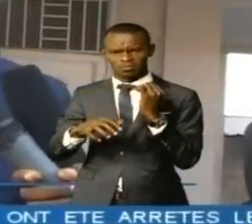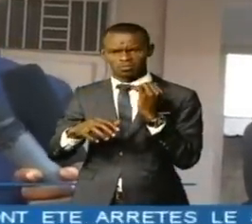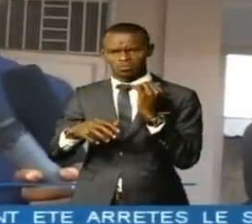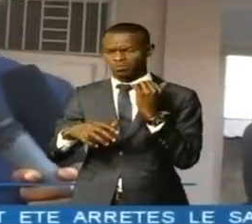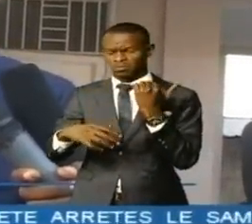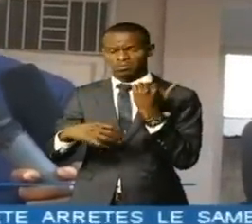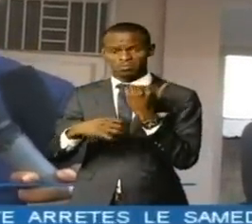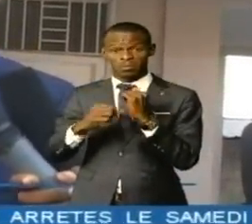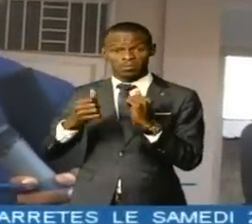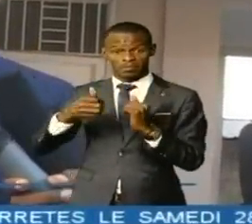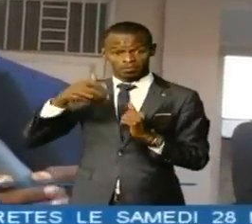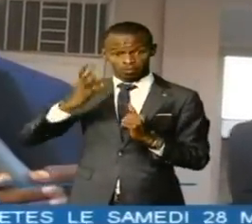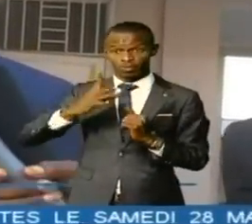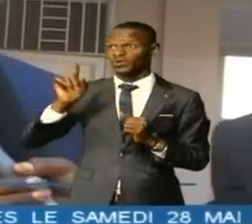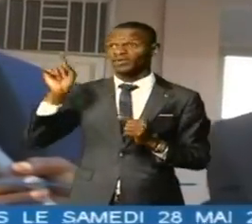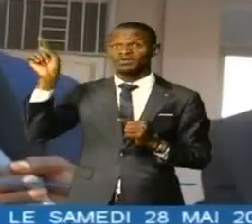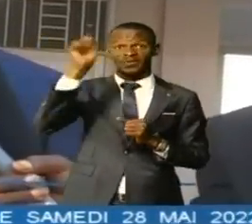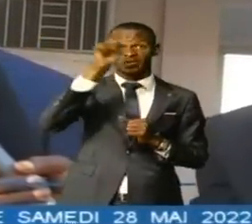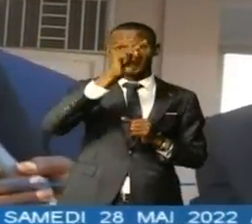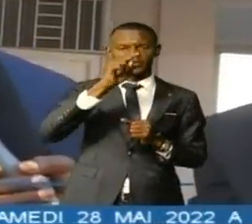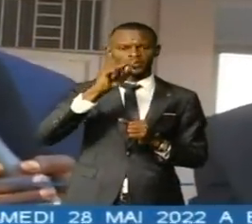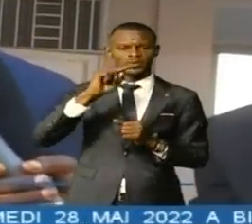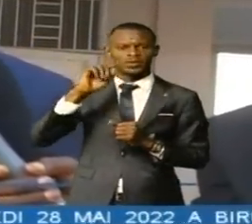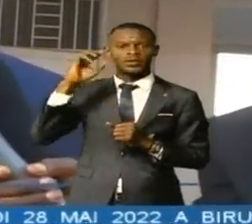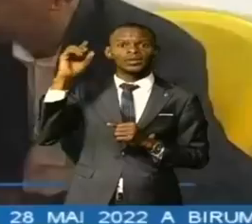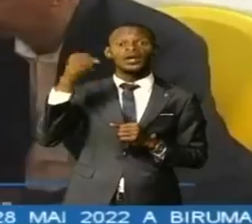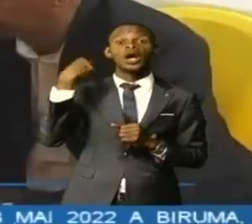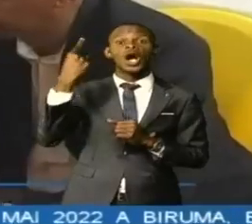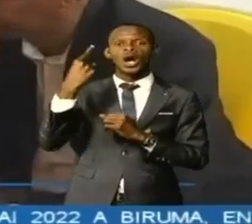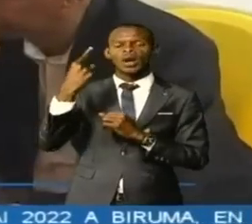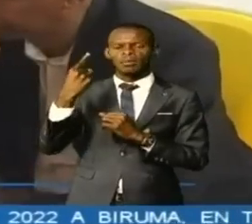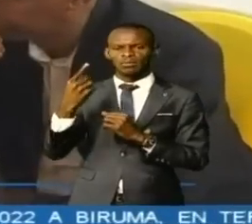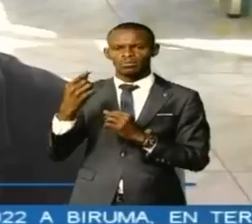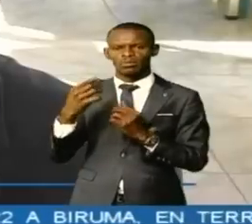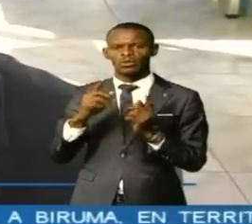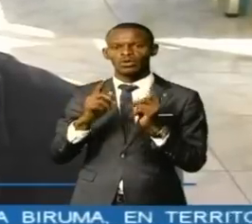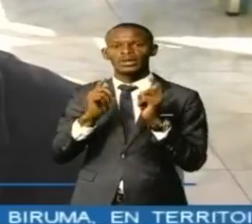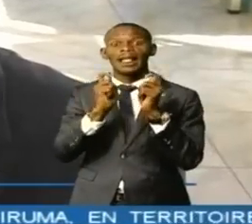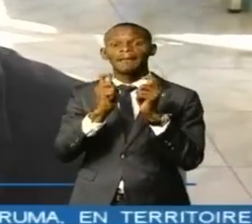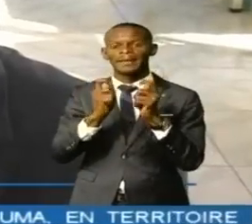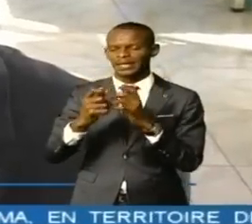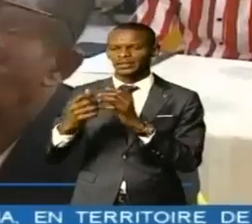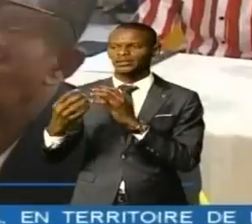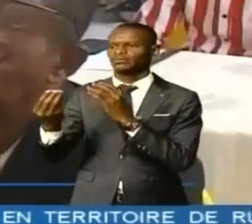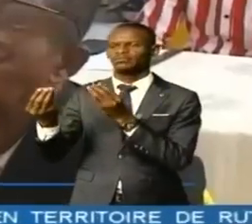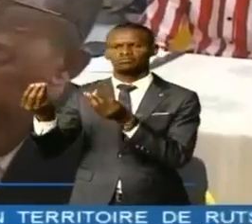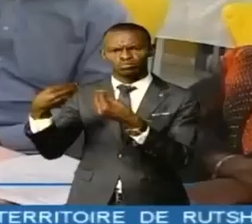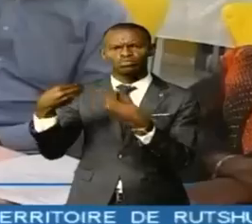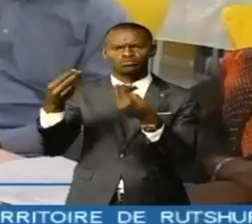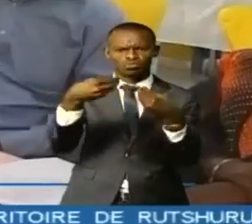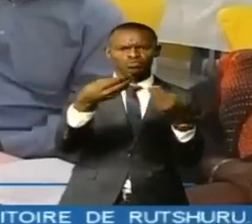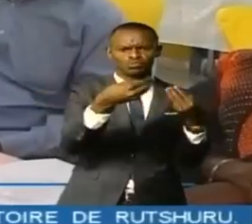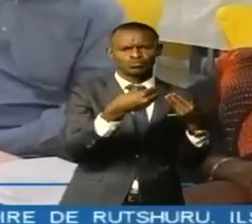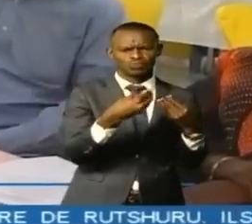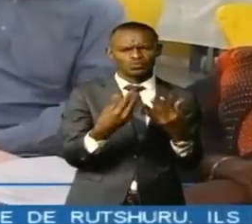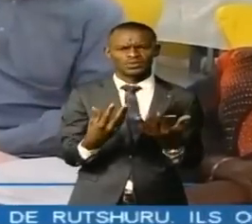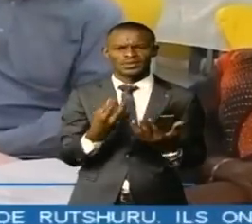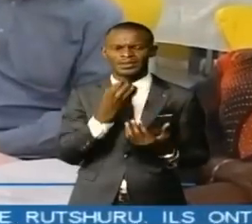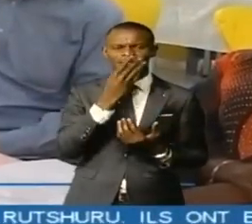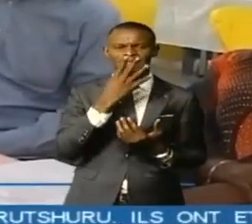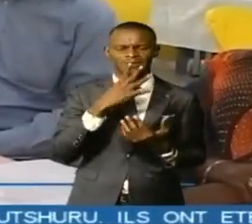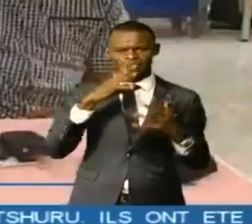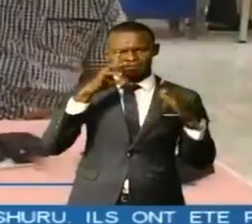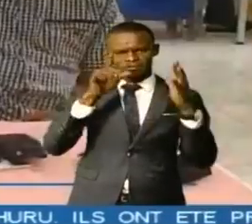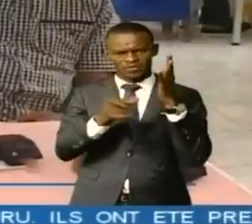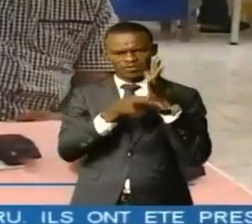de poser leurs gestes. Entre autres, il faudrait que je le dise, le vice-président de CESAC, donc